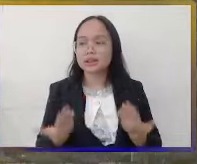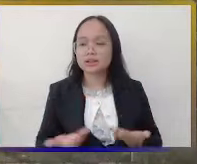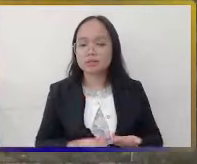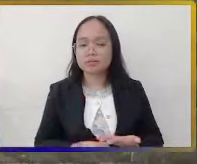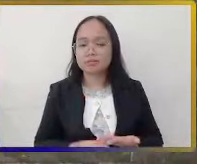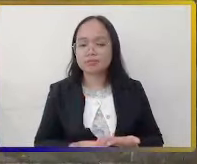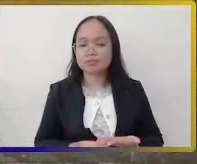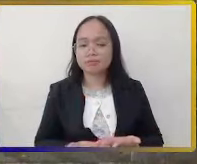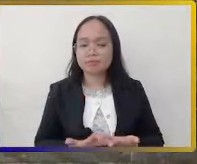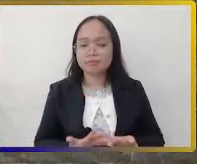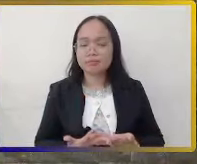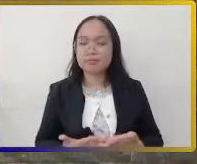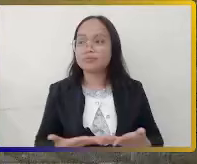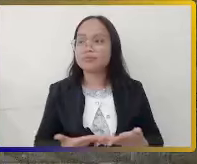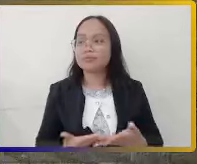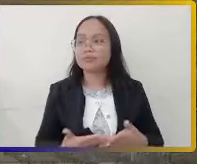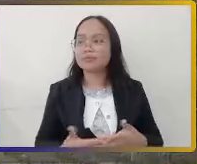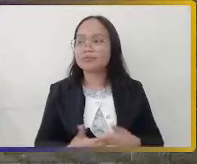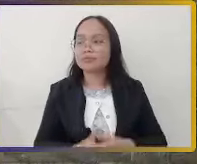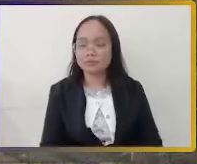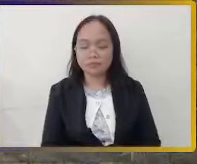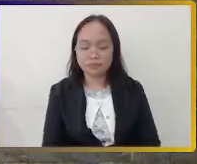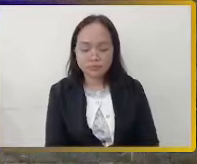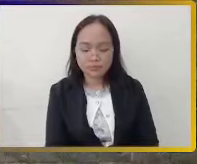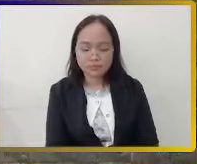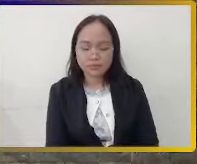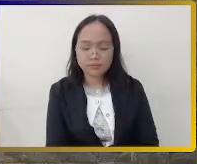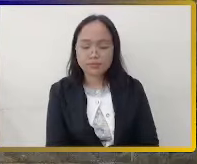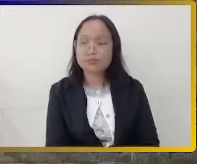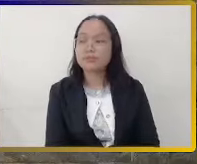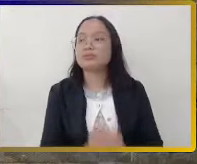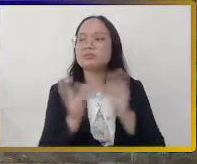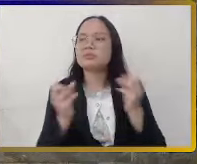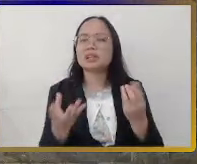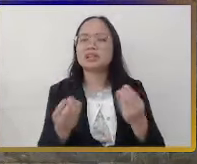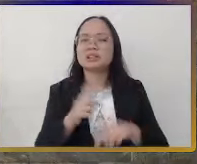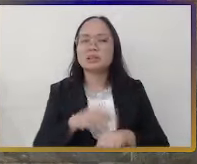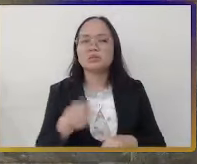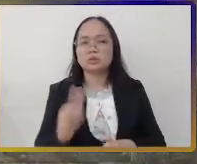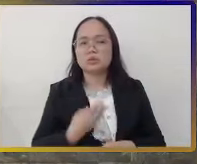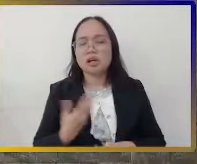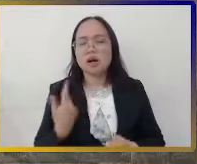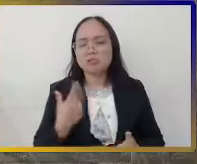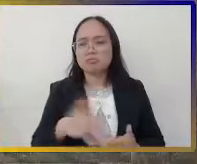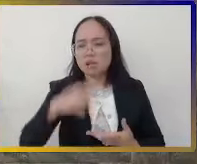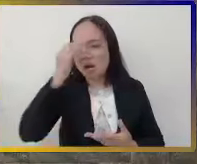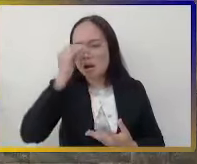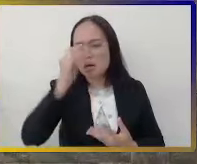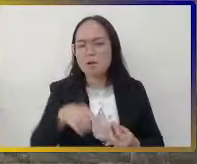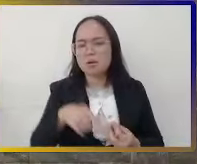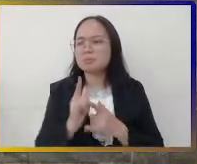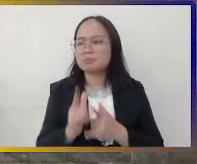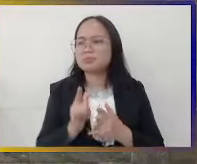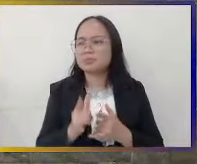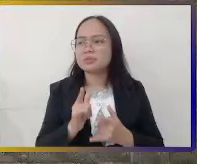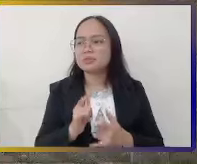Kapatid, many times naririnig na natin yung mga mockings na yan, ridicules na